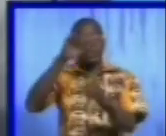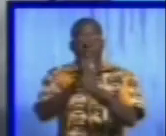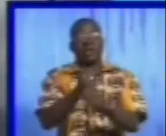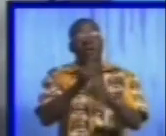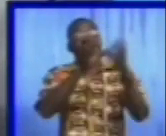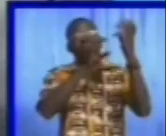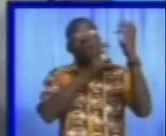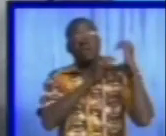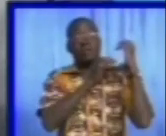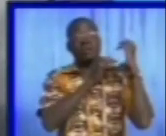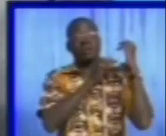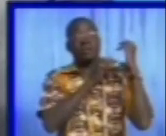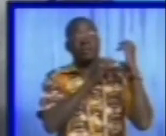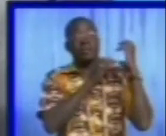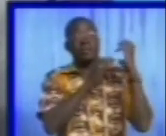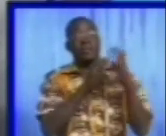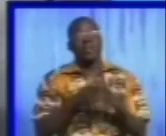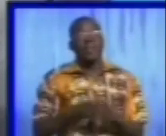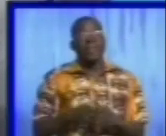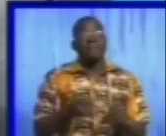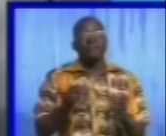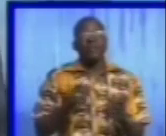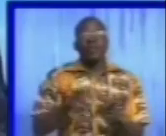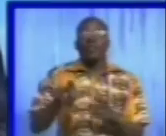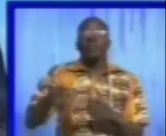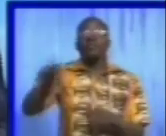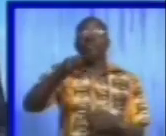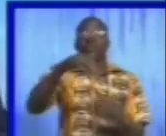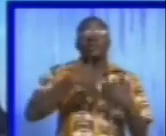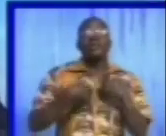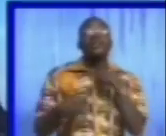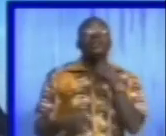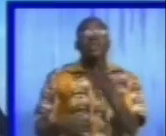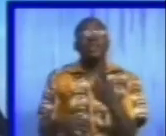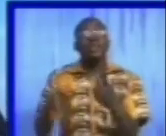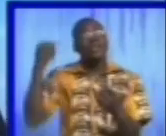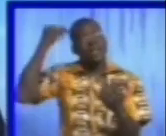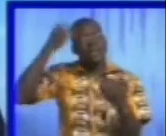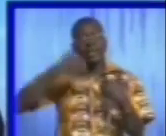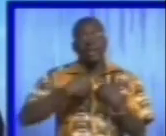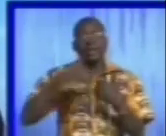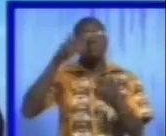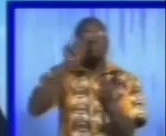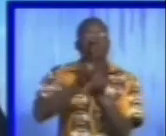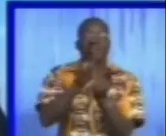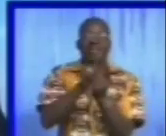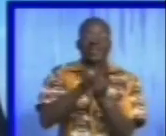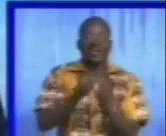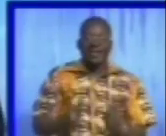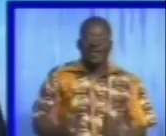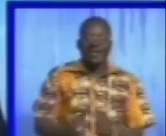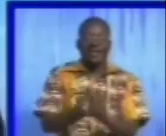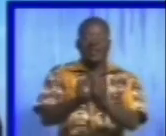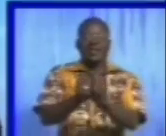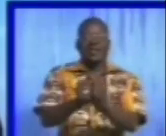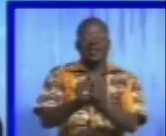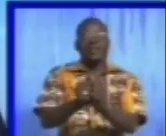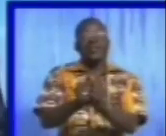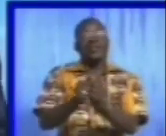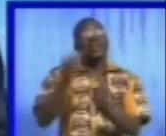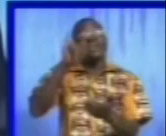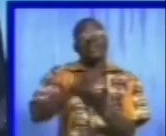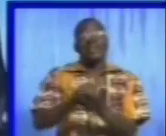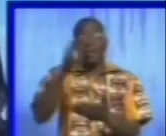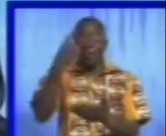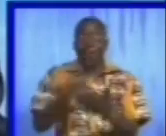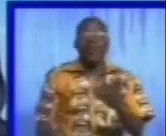charge. Alors, vous avez dit tout à l'heure, il y a un petit accompagnement. Ça consiste à quoi